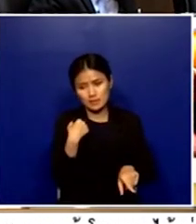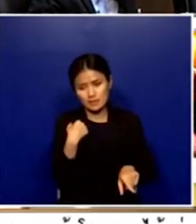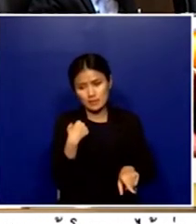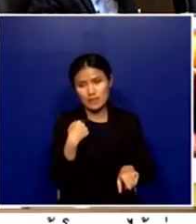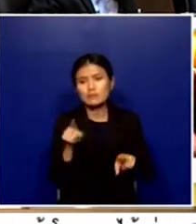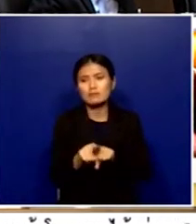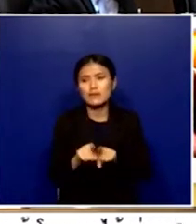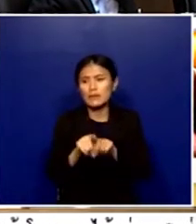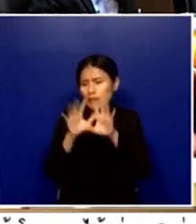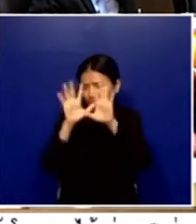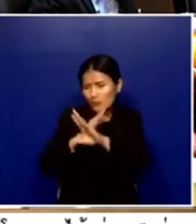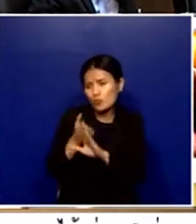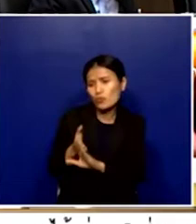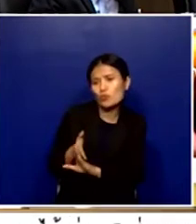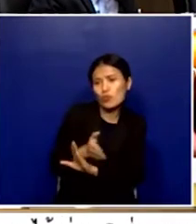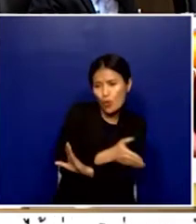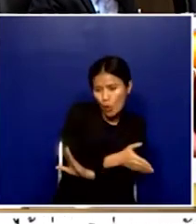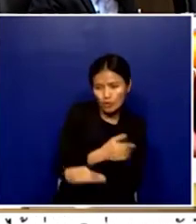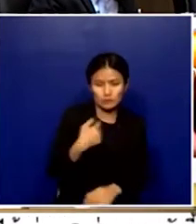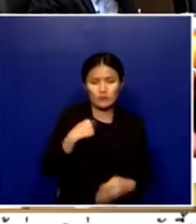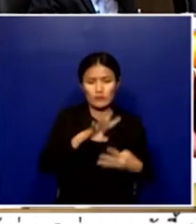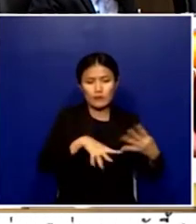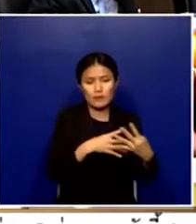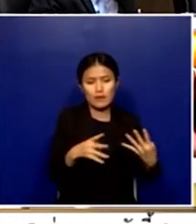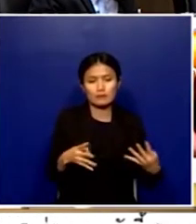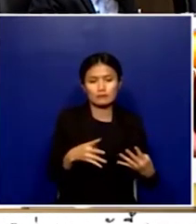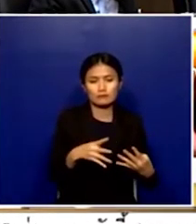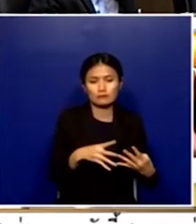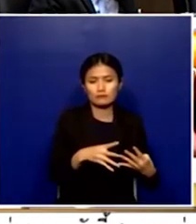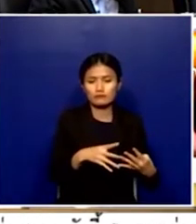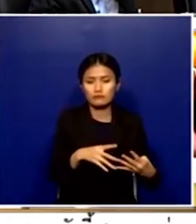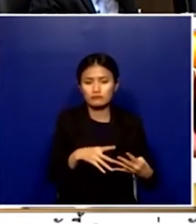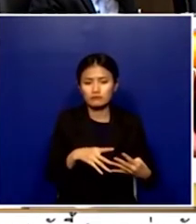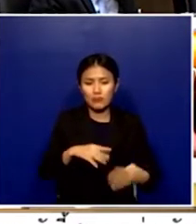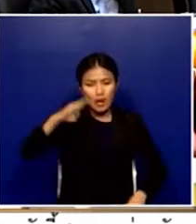ปหารก่อนร่งหนามานานแล้วเป็นปีนะคะ